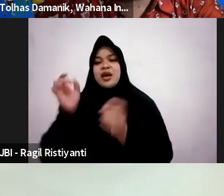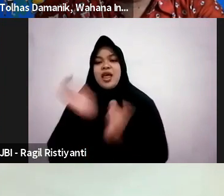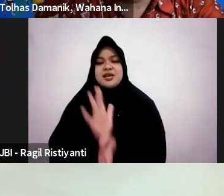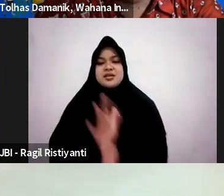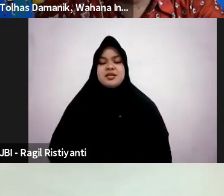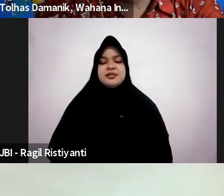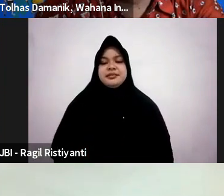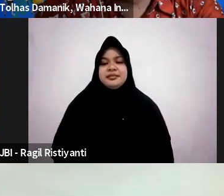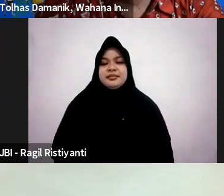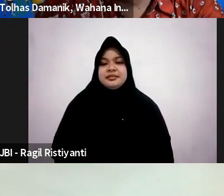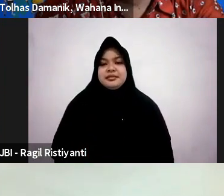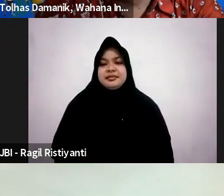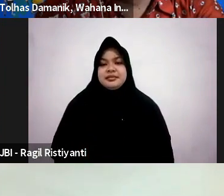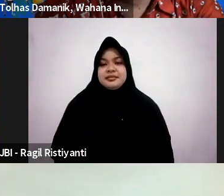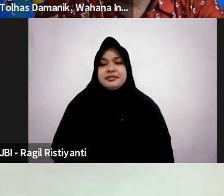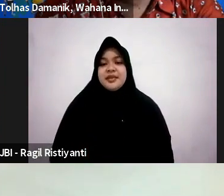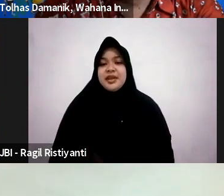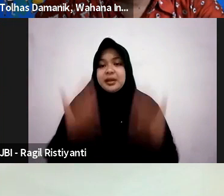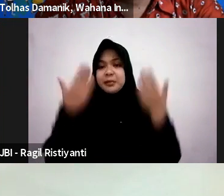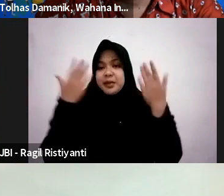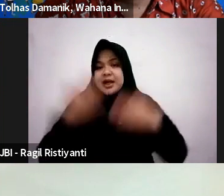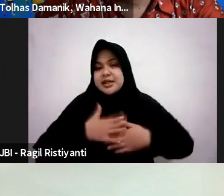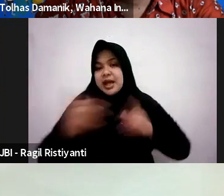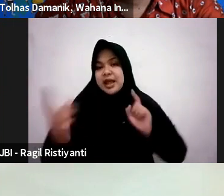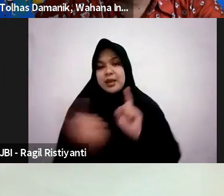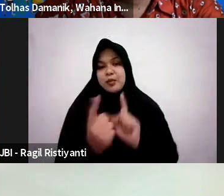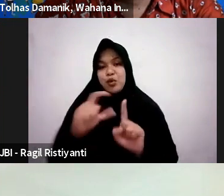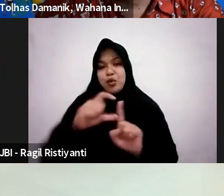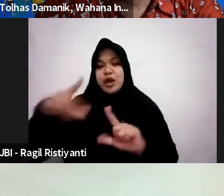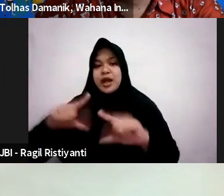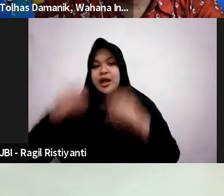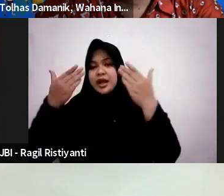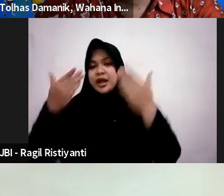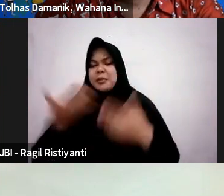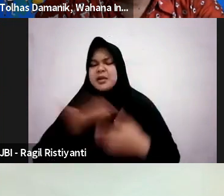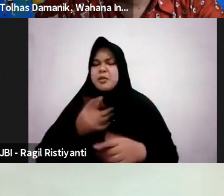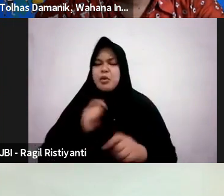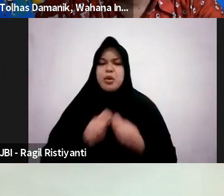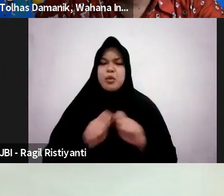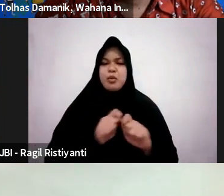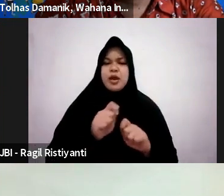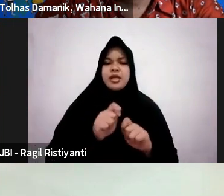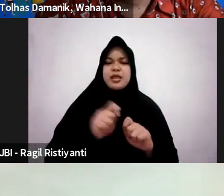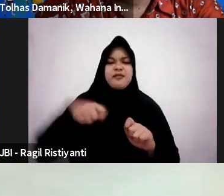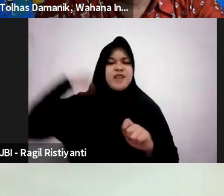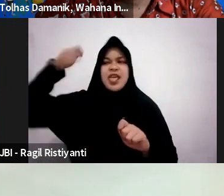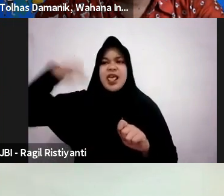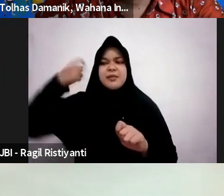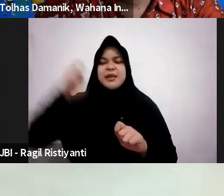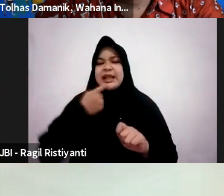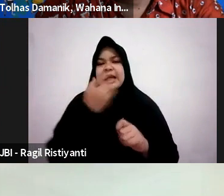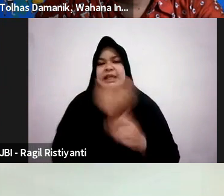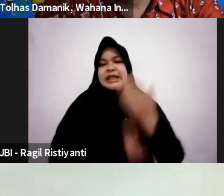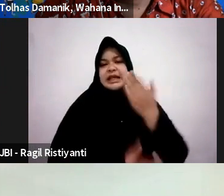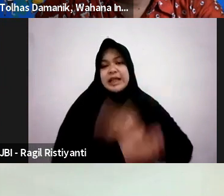bagaimana saya bertemu Dea dan kenapa saya ingin membuat film tentang disabilitas Ini